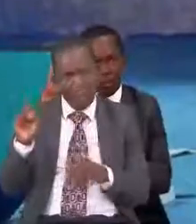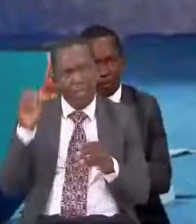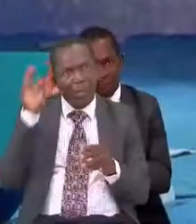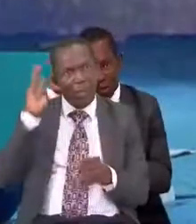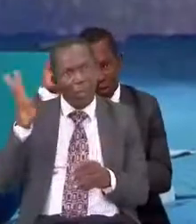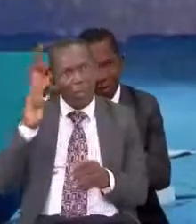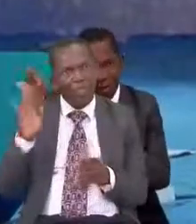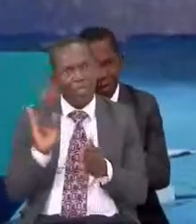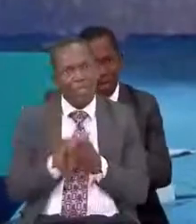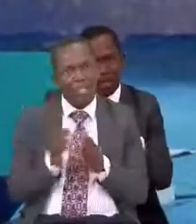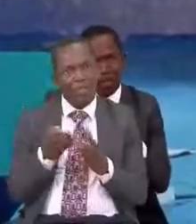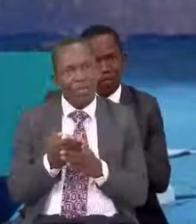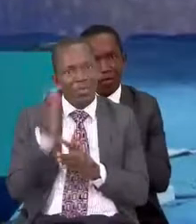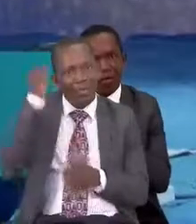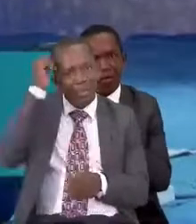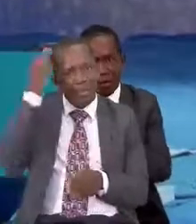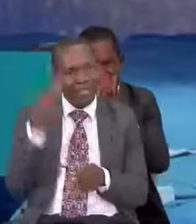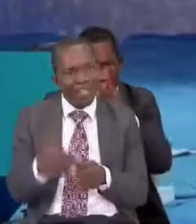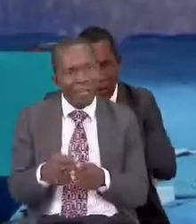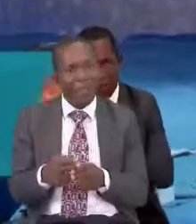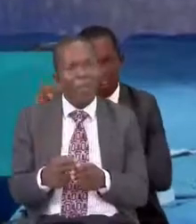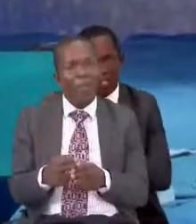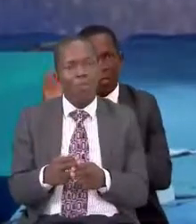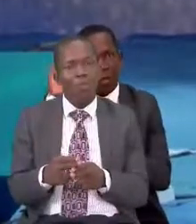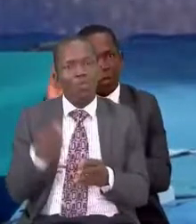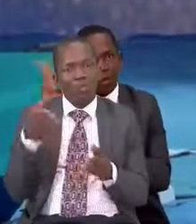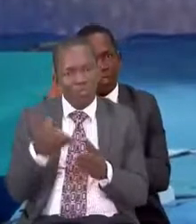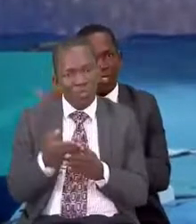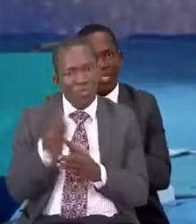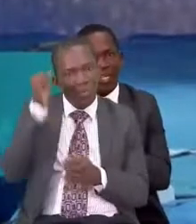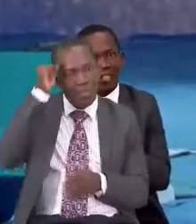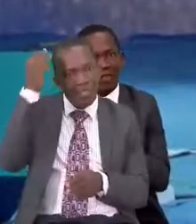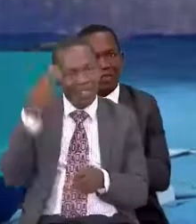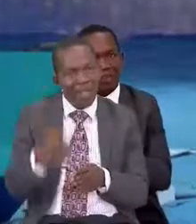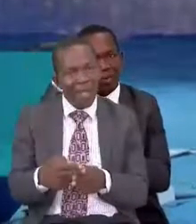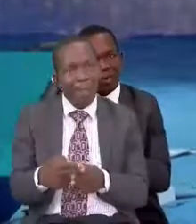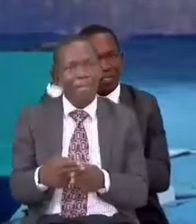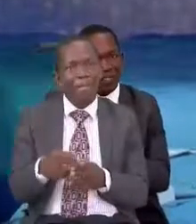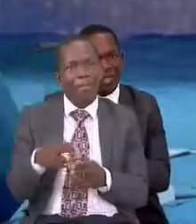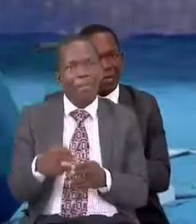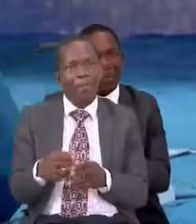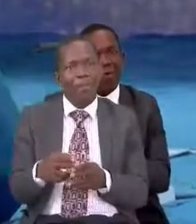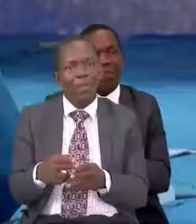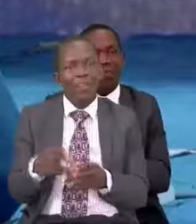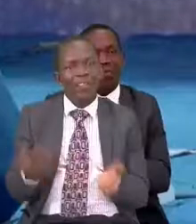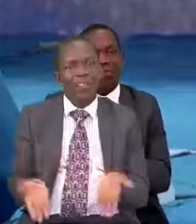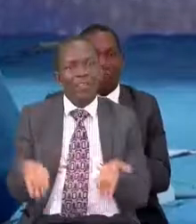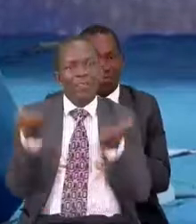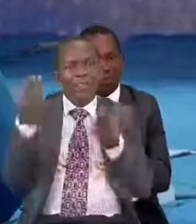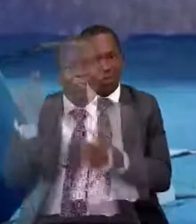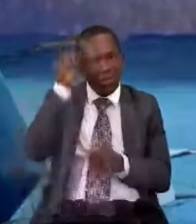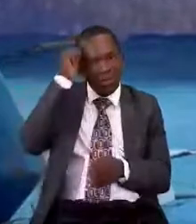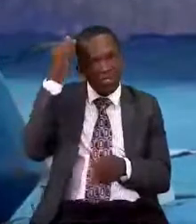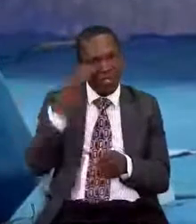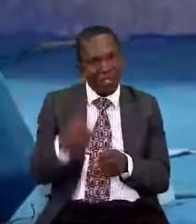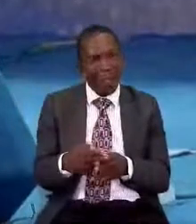les prophètes rendent de lui le témoignage que quiconque croit en lui, le nom exalté, le nom